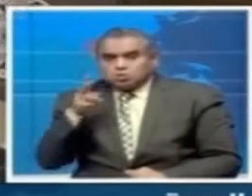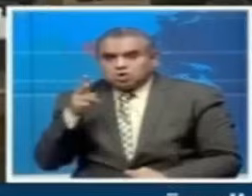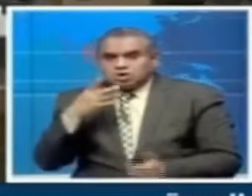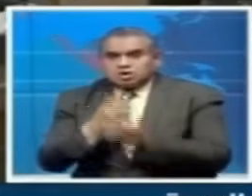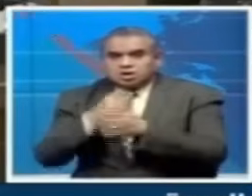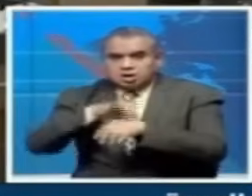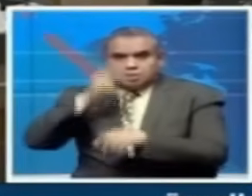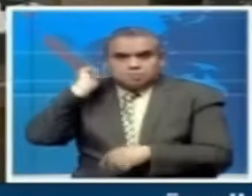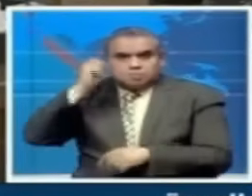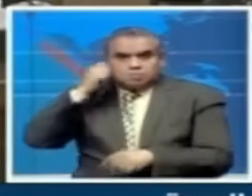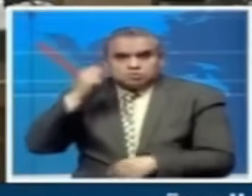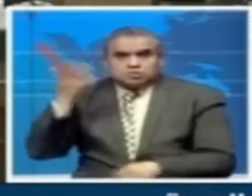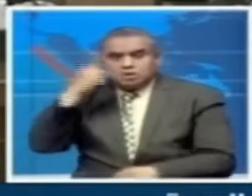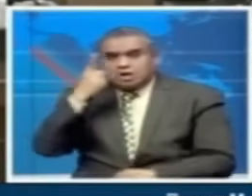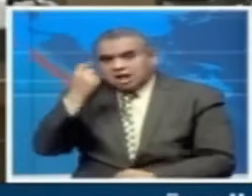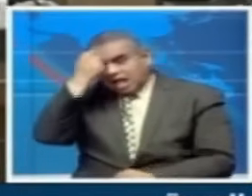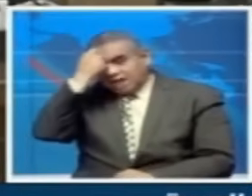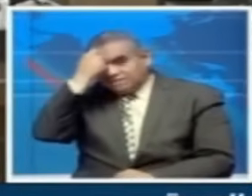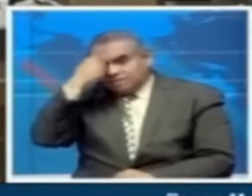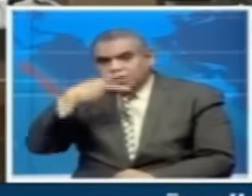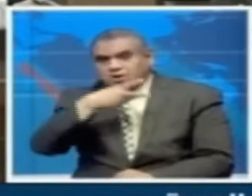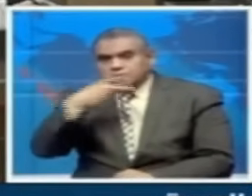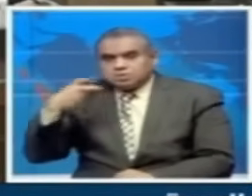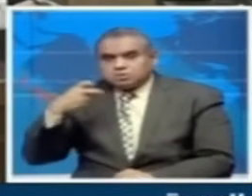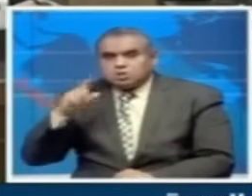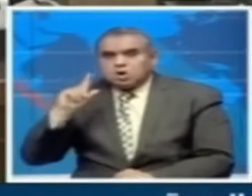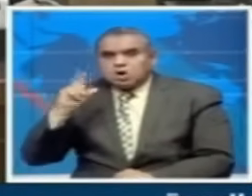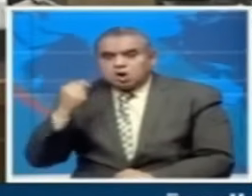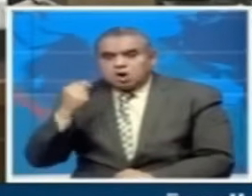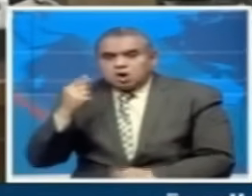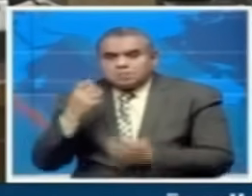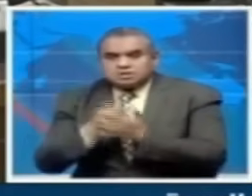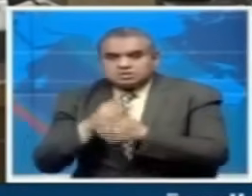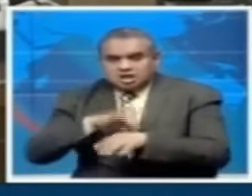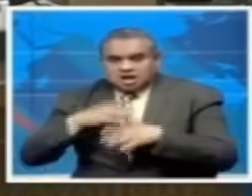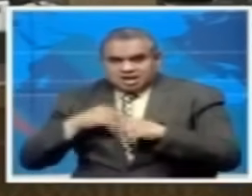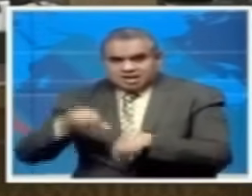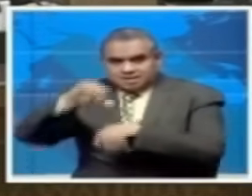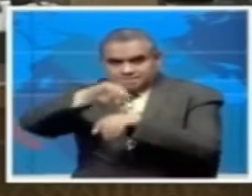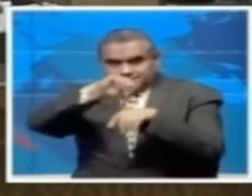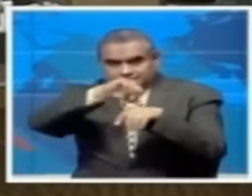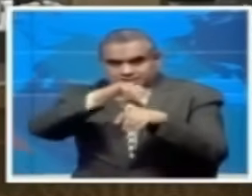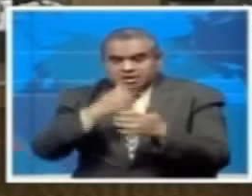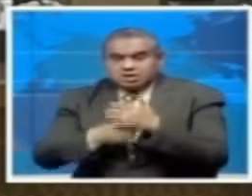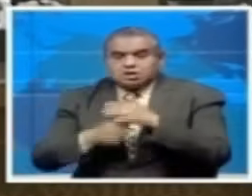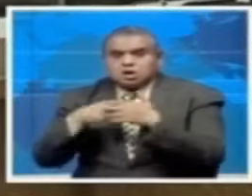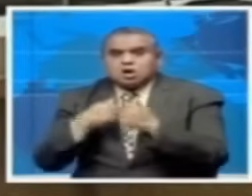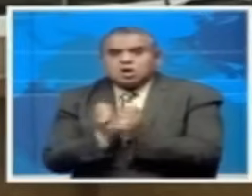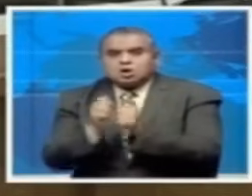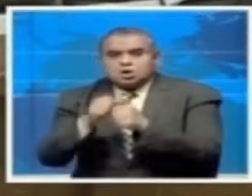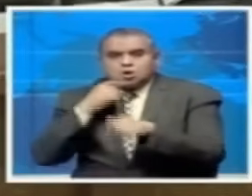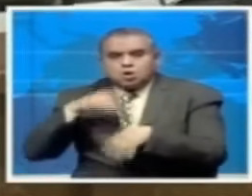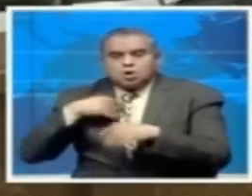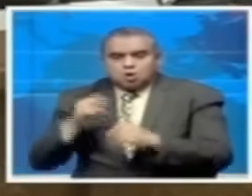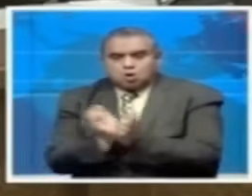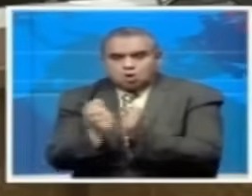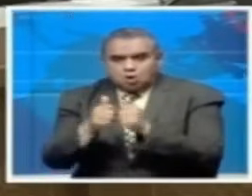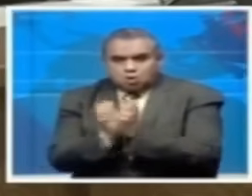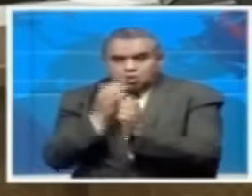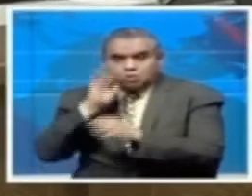مستشفى و 1115 وحدة صحية ومركز طب أسرة و 300